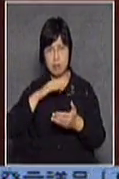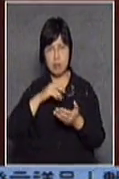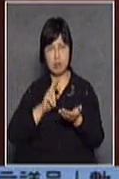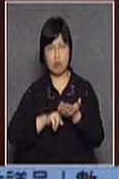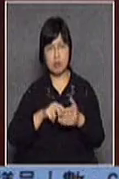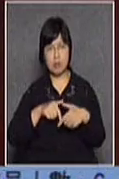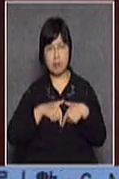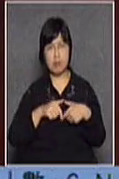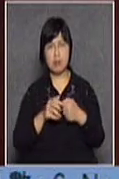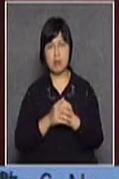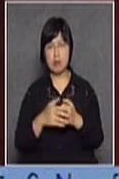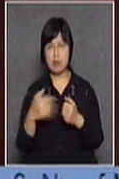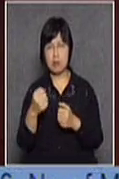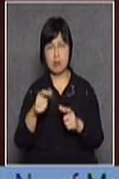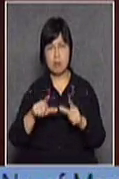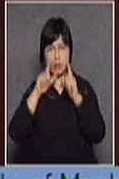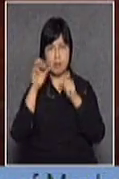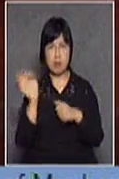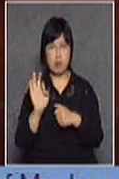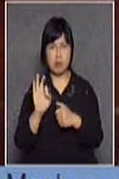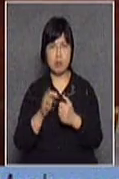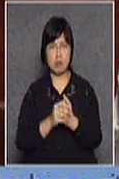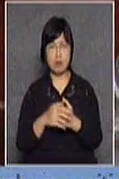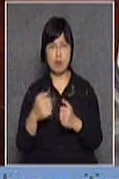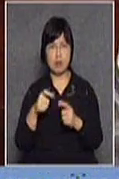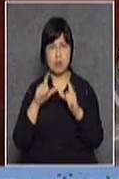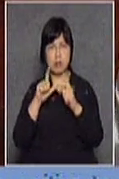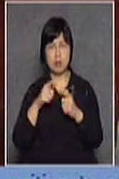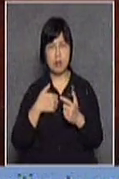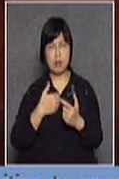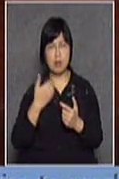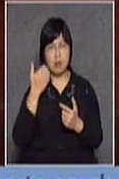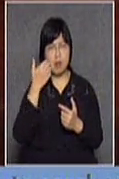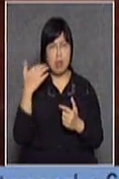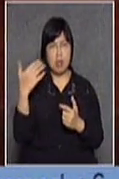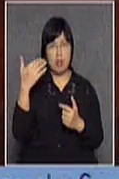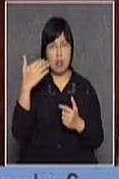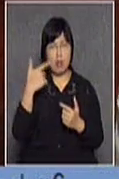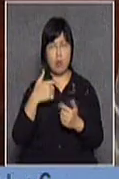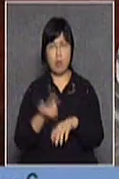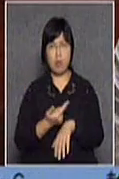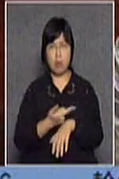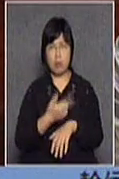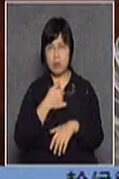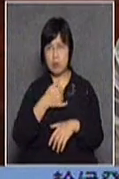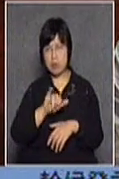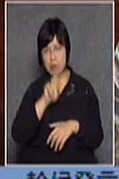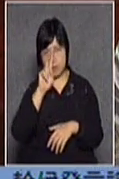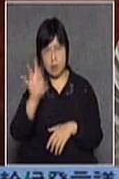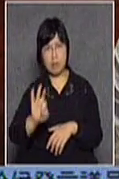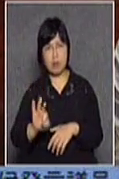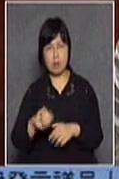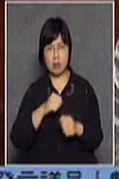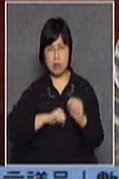陳委員， 主席，局長沒有回答我的問題，因為局長是在冷氣房內，就是他沒有出街，都沒有 什麼去 參與那些行